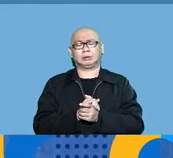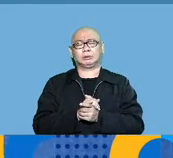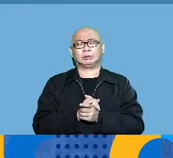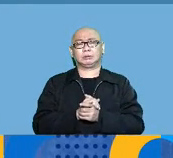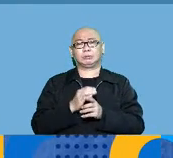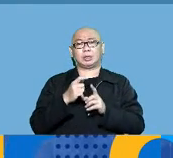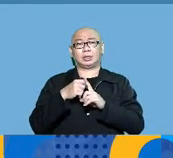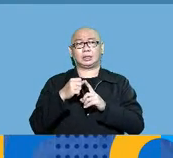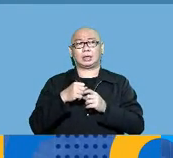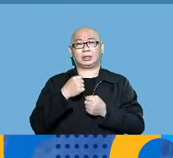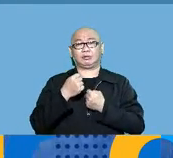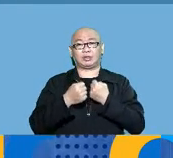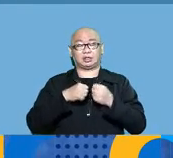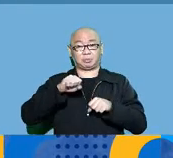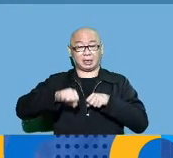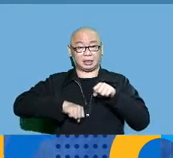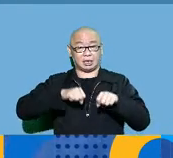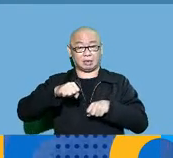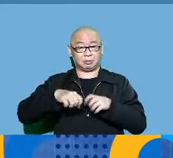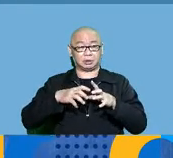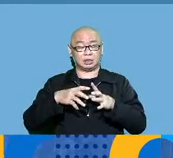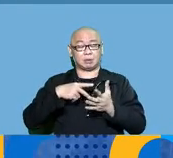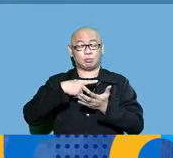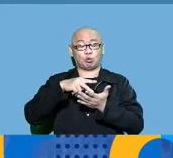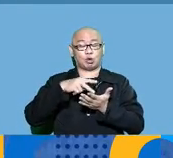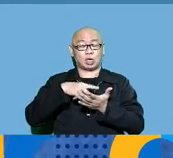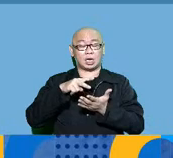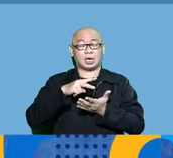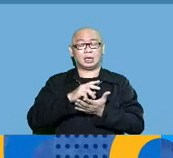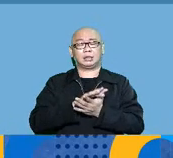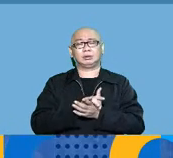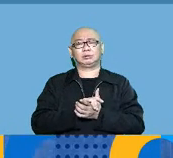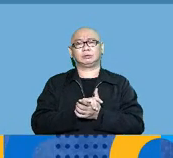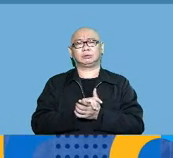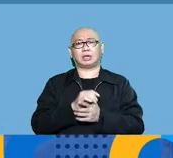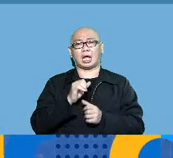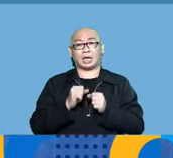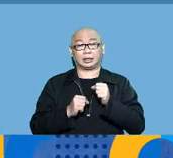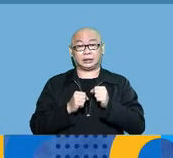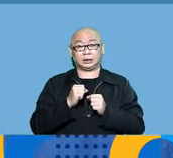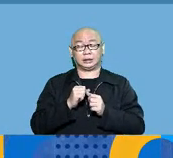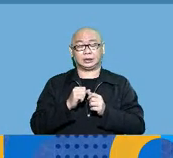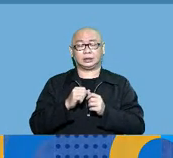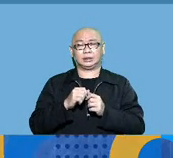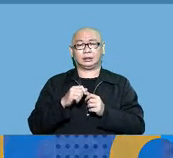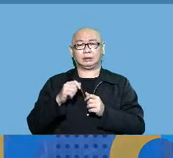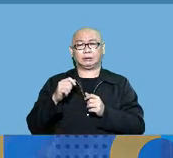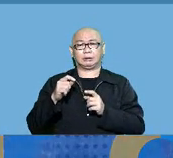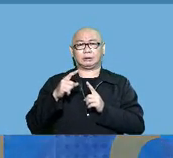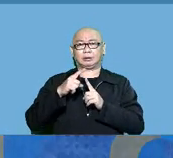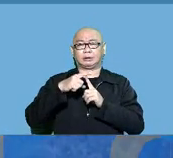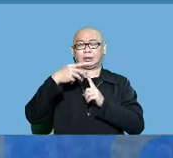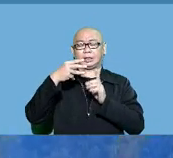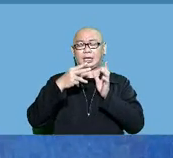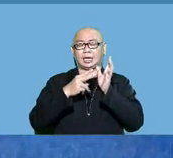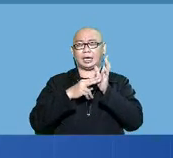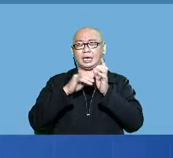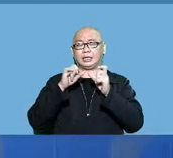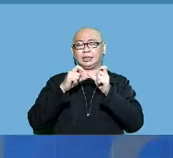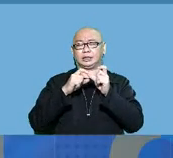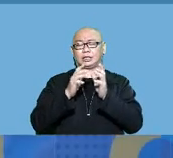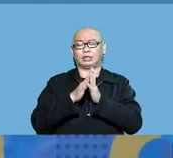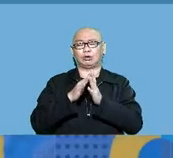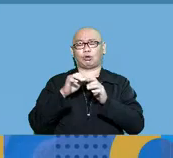dipicu dari aktivitas bersepeda, sepak bola dan futsal, kemudian berlari, tenis, dan sisanya jenis olahraga lainnya.